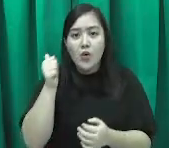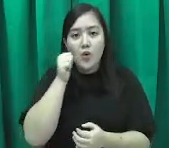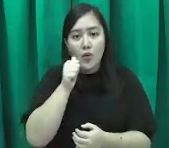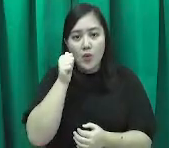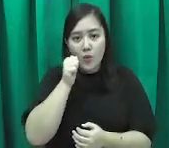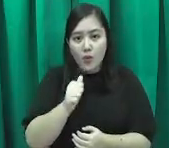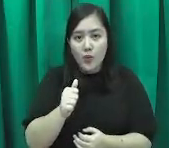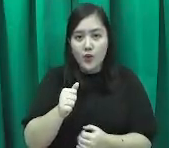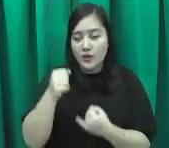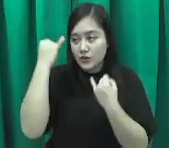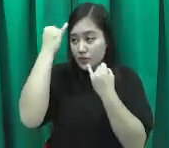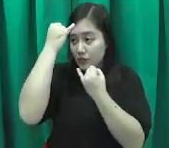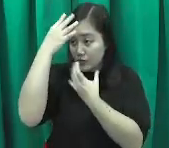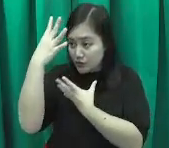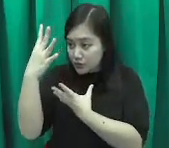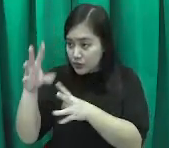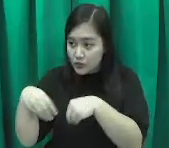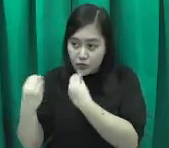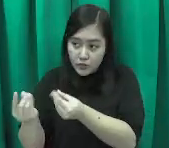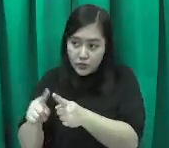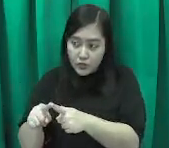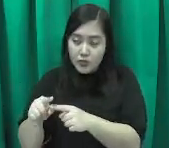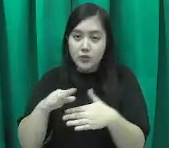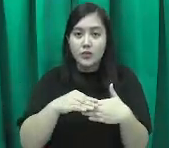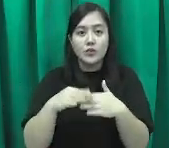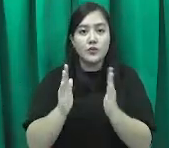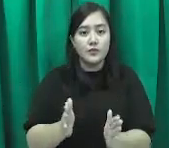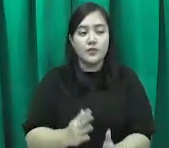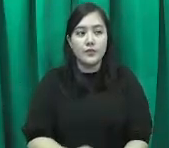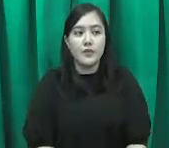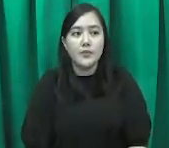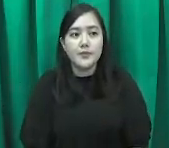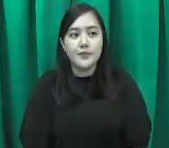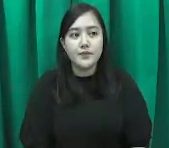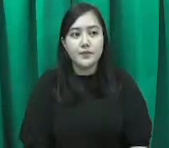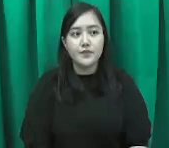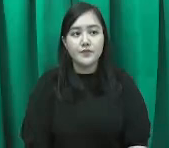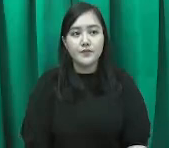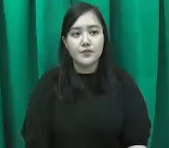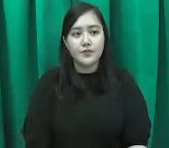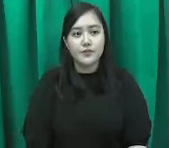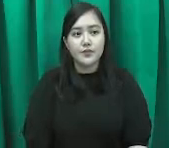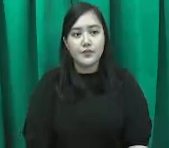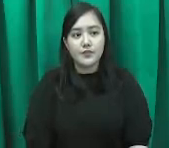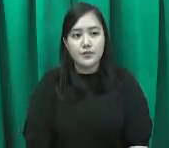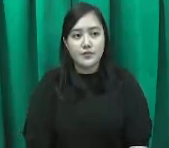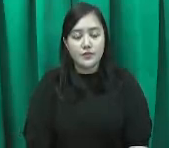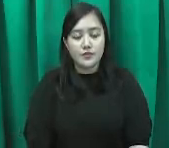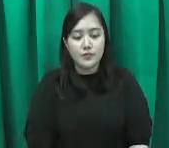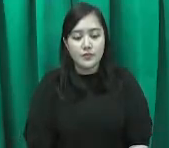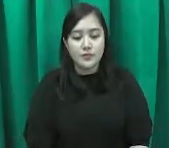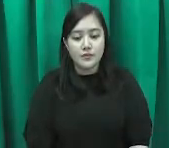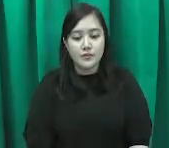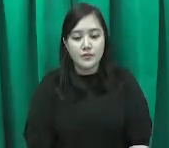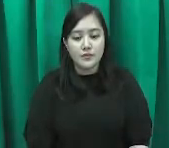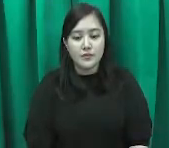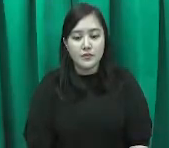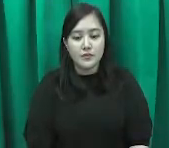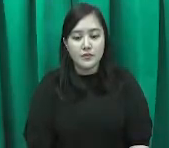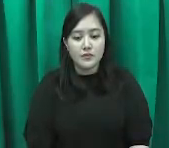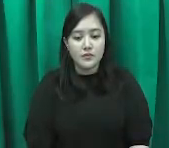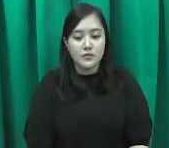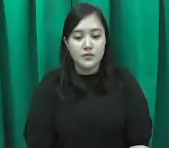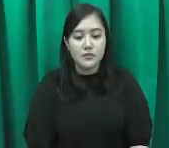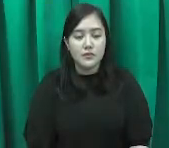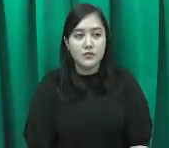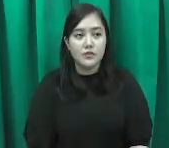inform the commander. Sa amin sa military, if you have any problem, always inform the commander. Yes. Now, keep your sa atin naman sa mga